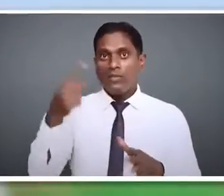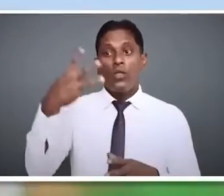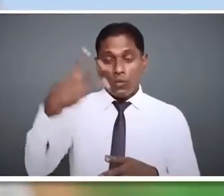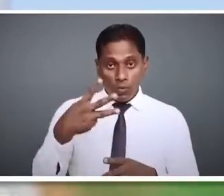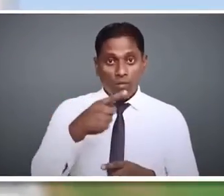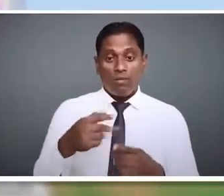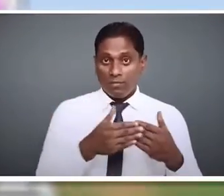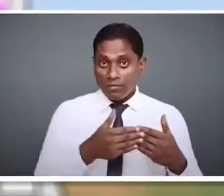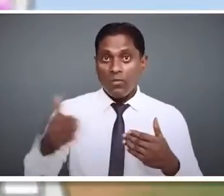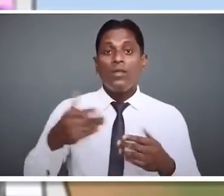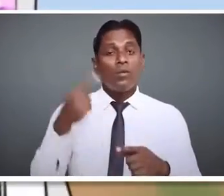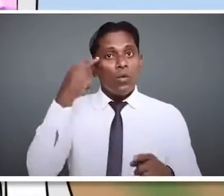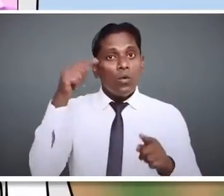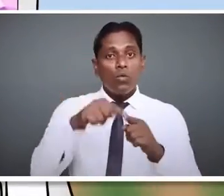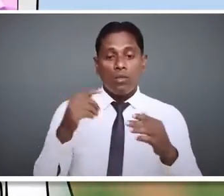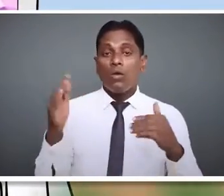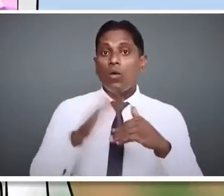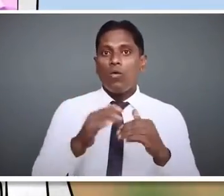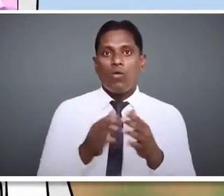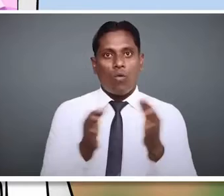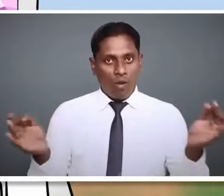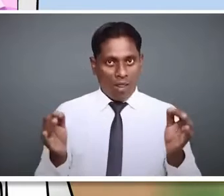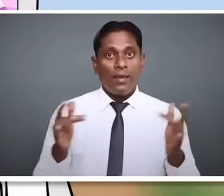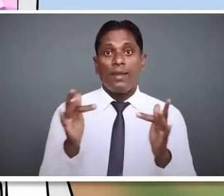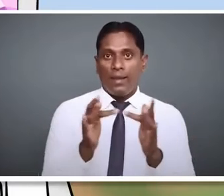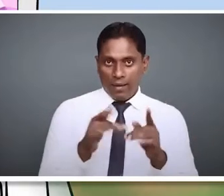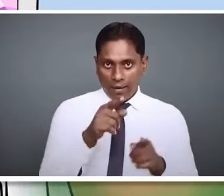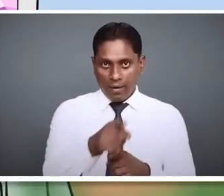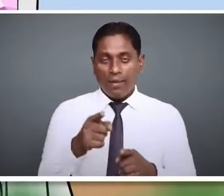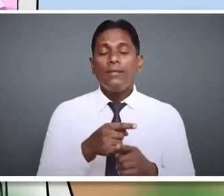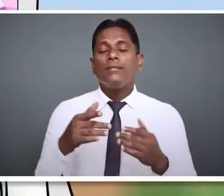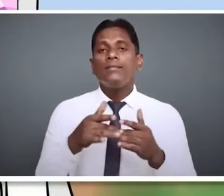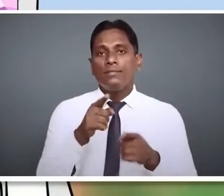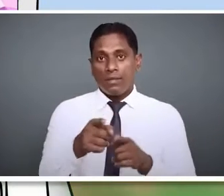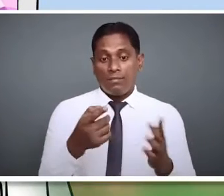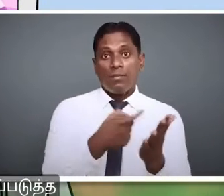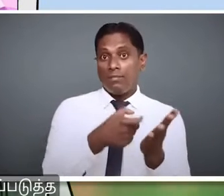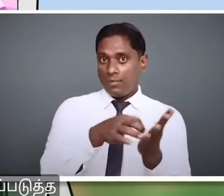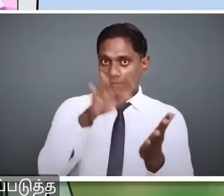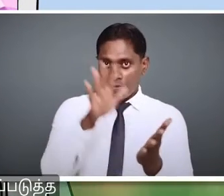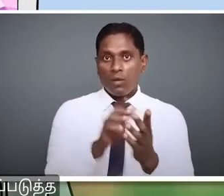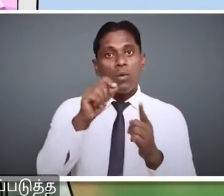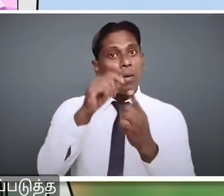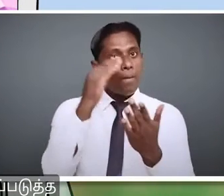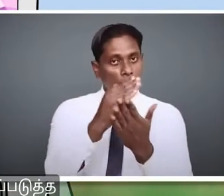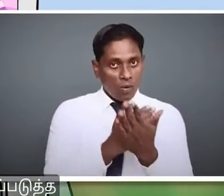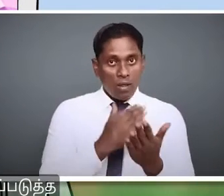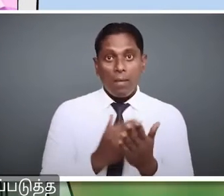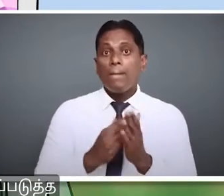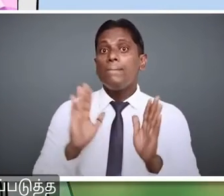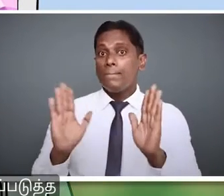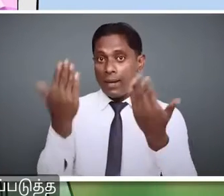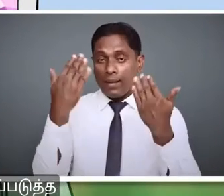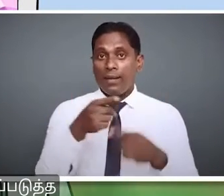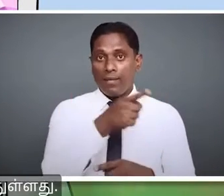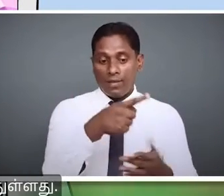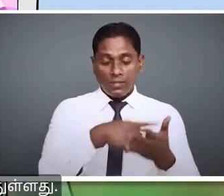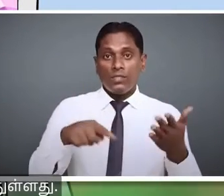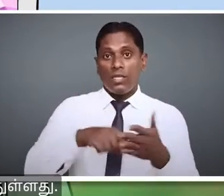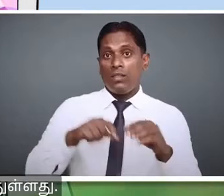மாதம் 2021 வருடம் முதல் இதற்கான ஆன்லைன் ரிஜிஸ்ட்ரேஷன் புரோகிராம் இணையதள பதிவு திட்டத்தை